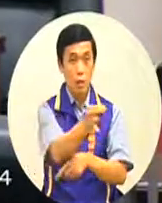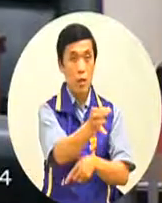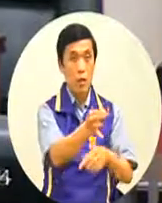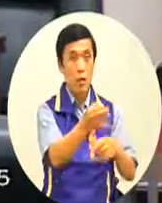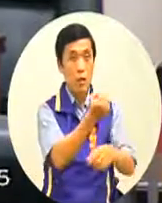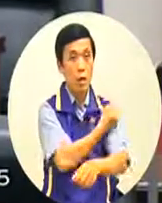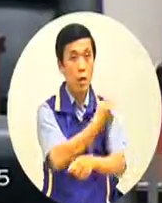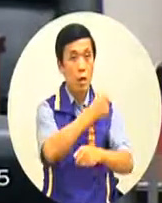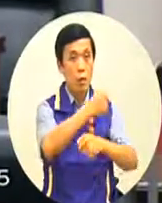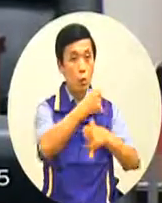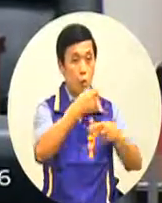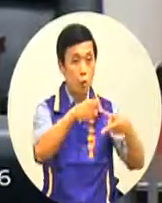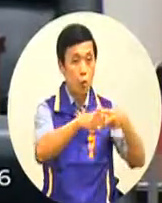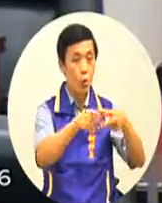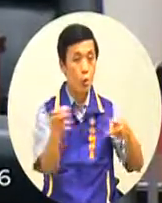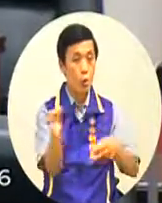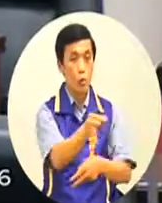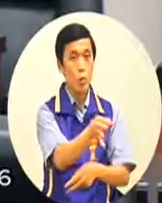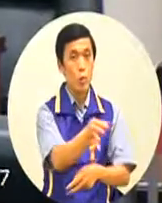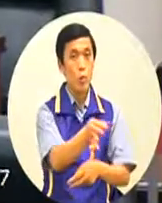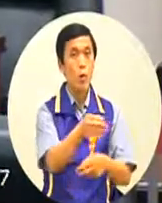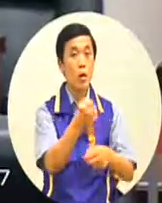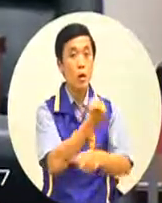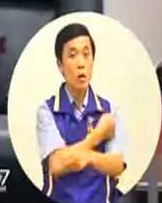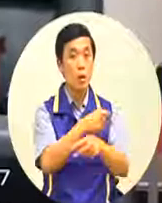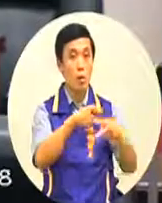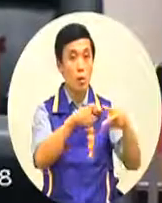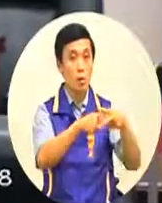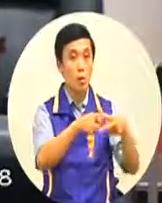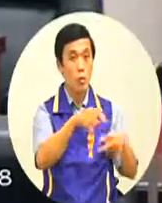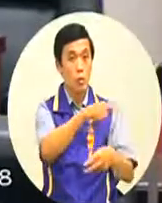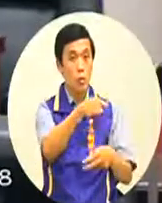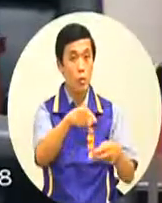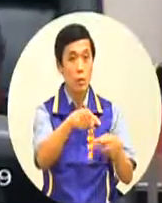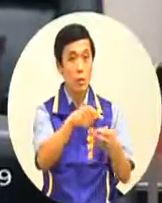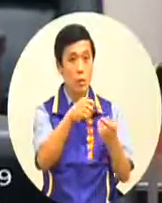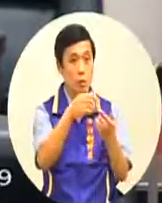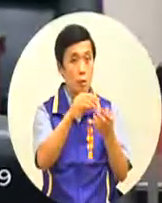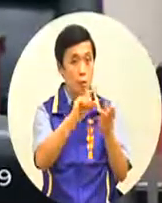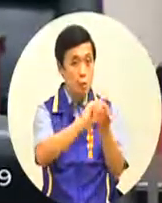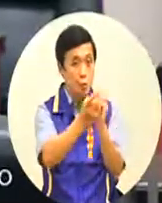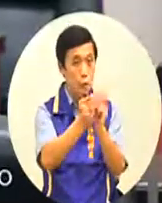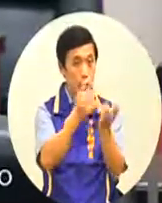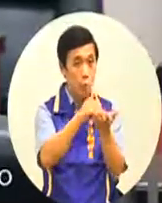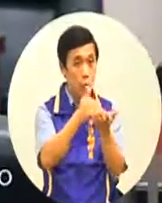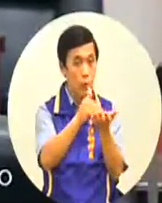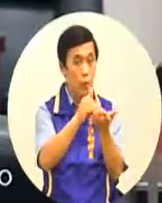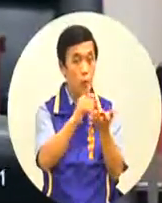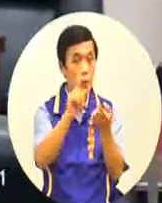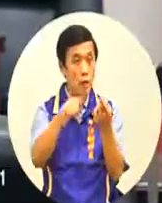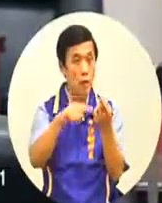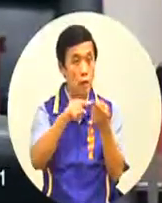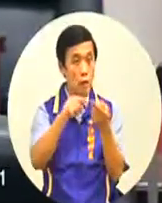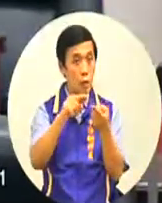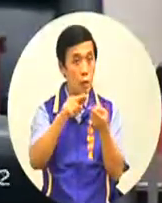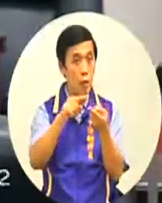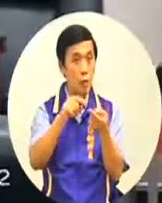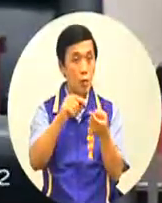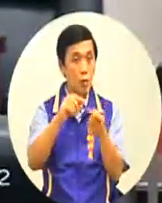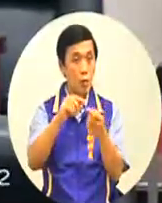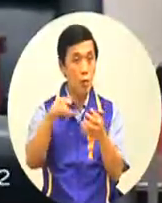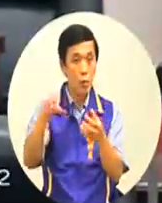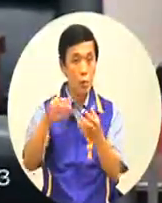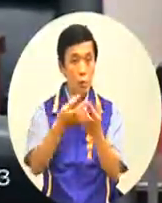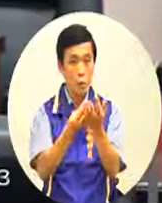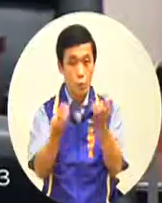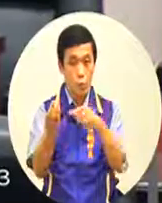工伊当然有时啊，拢总几个换算，咱来提拨这个